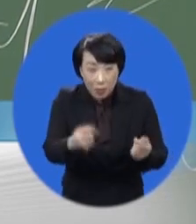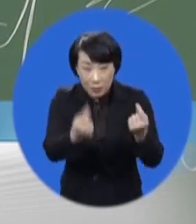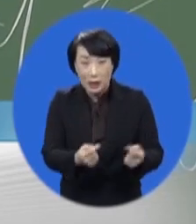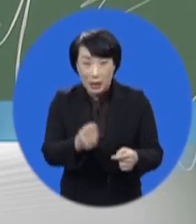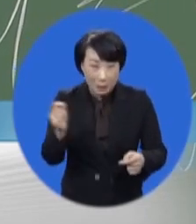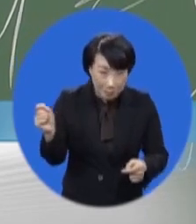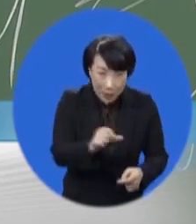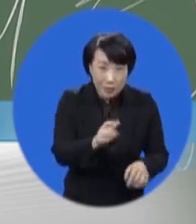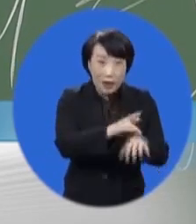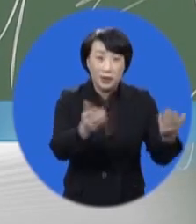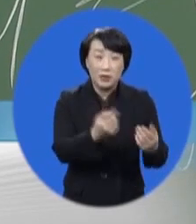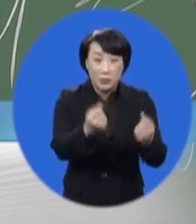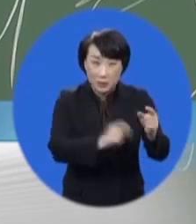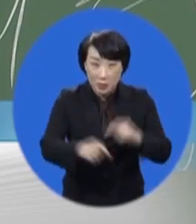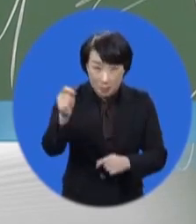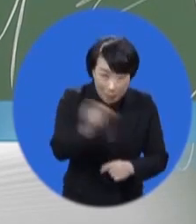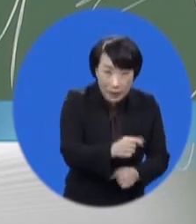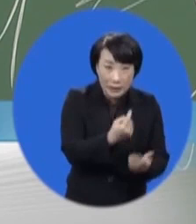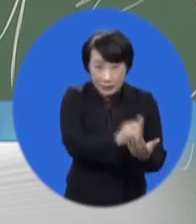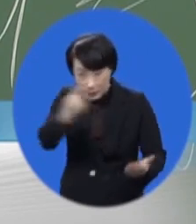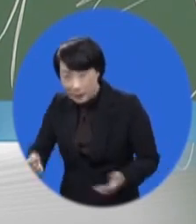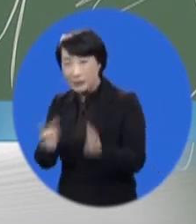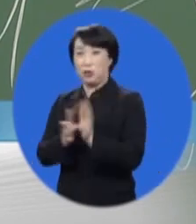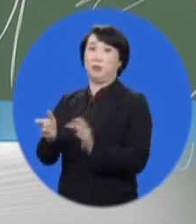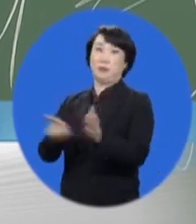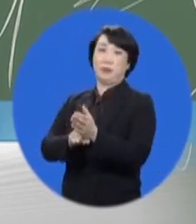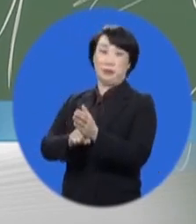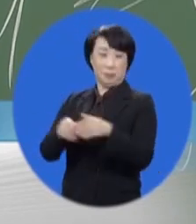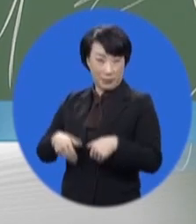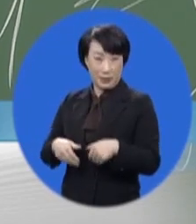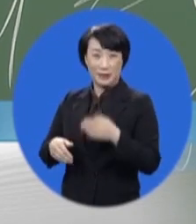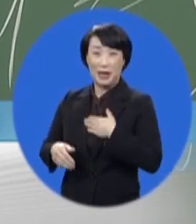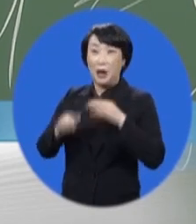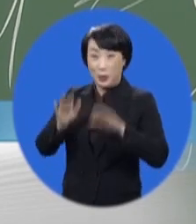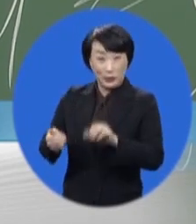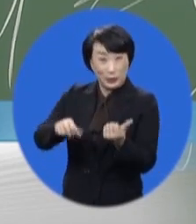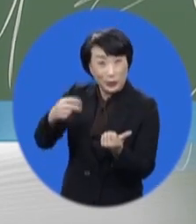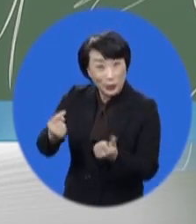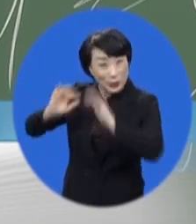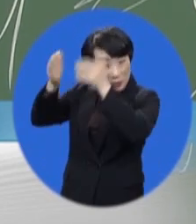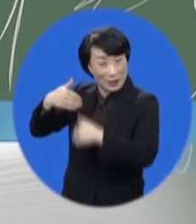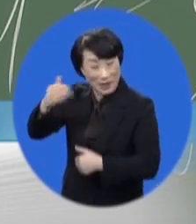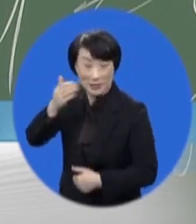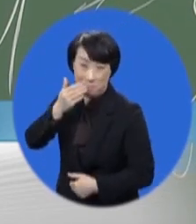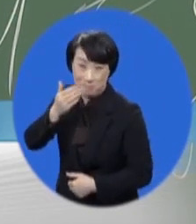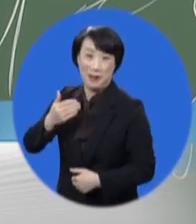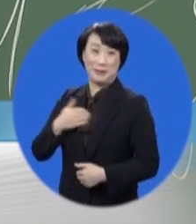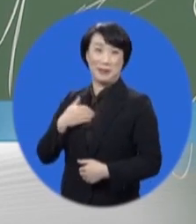마귀 역사의 세월보다 빨리 나는 예수 믿고 나는 오늘 죽어도 천국 갈 수 있고